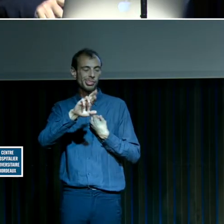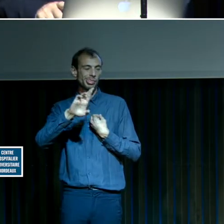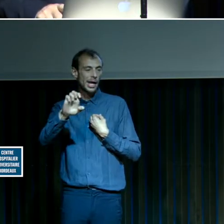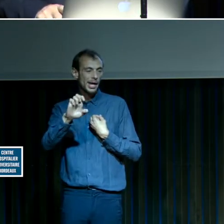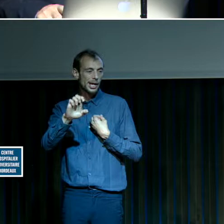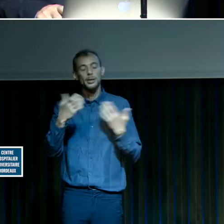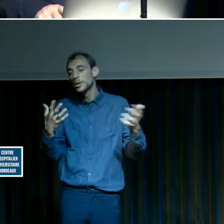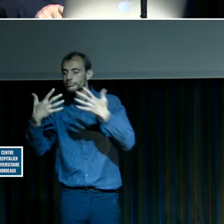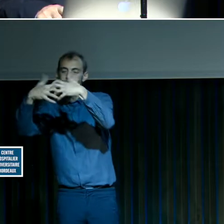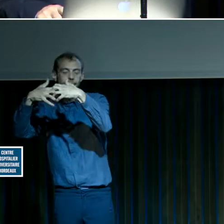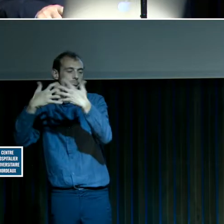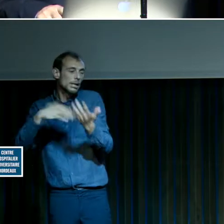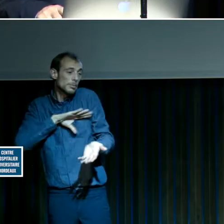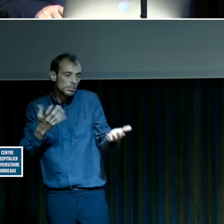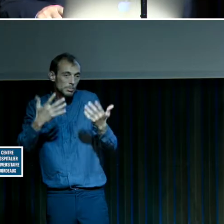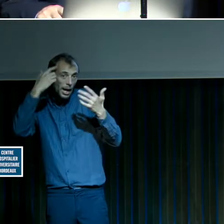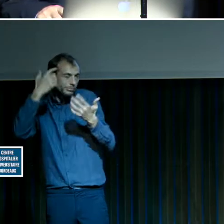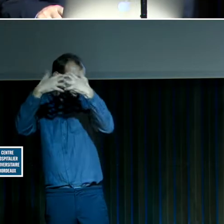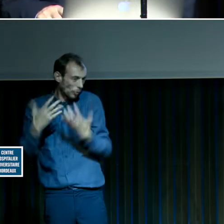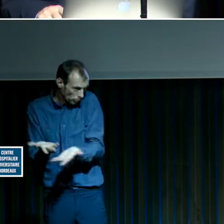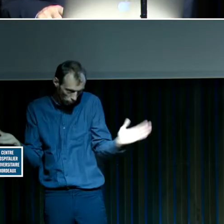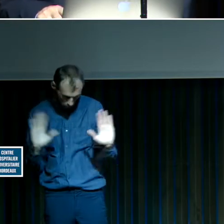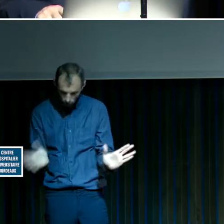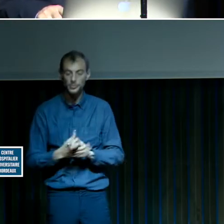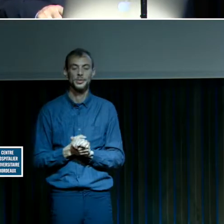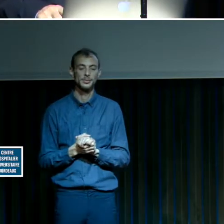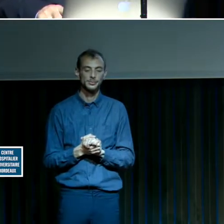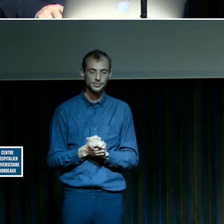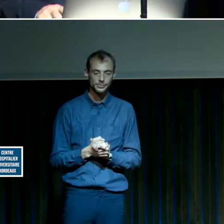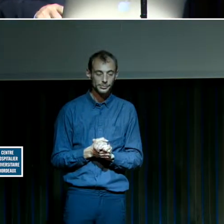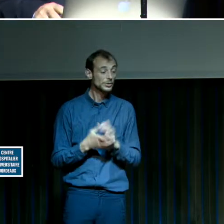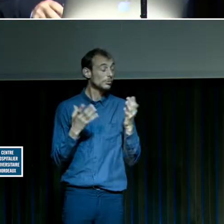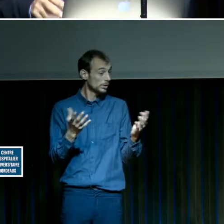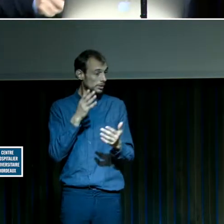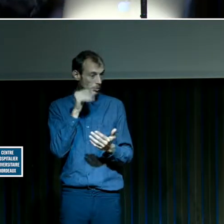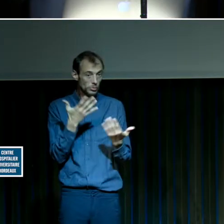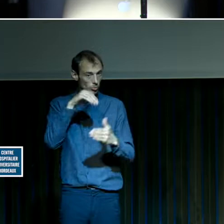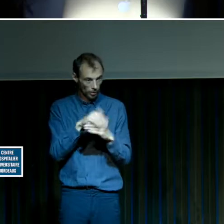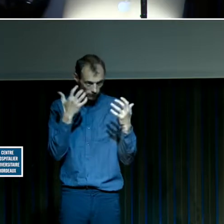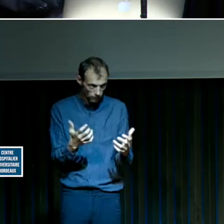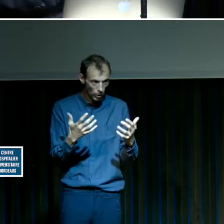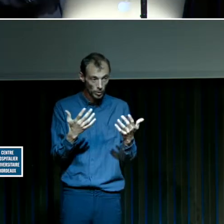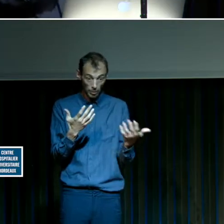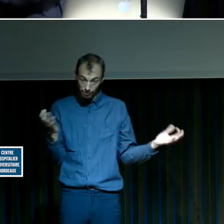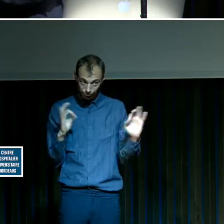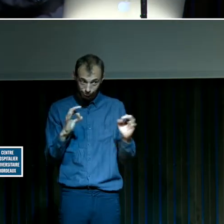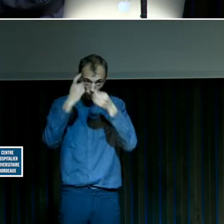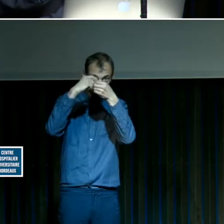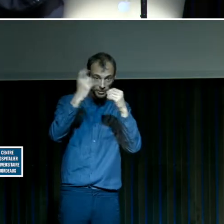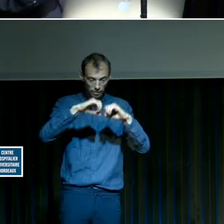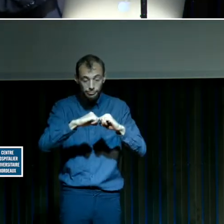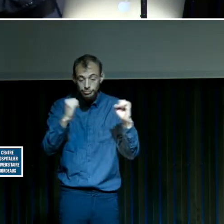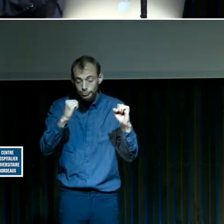cerveau. Donc ce soir, je vais vous parler de ce qu'est l'accident vasculaire cérébral, mais aussi de vous